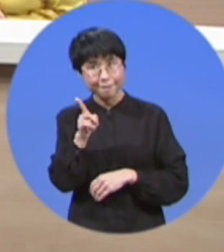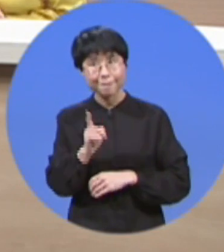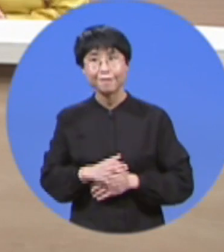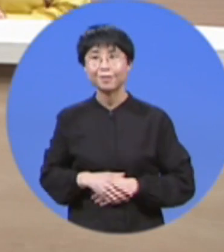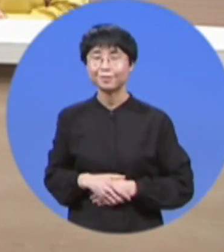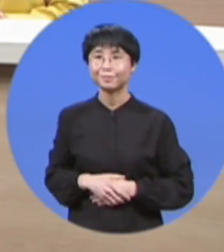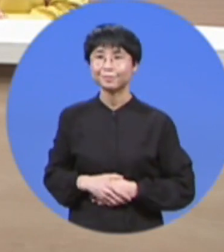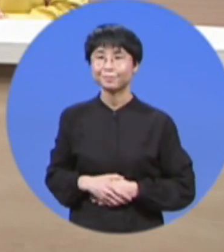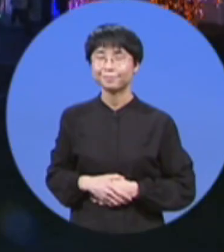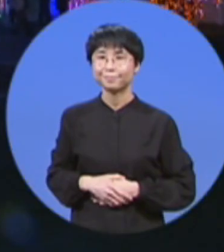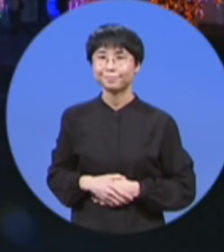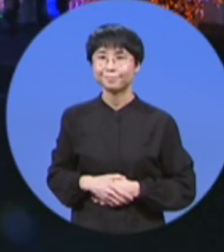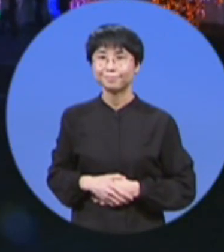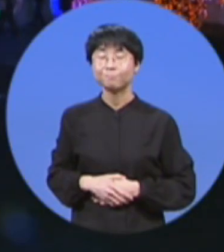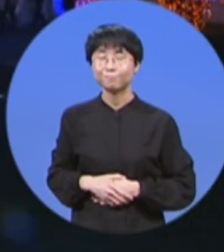か。